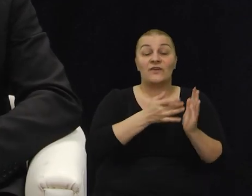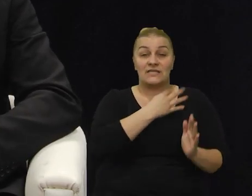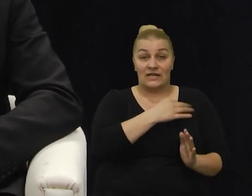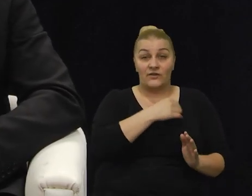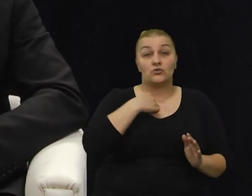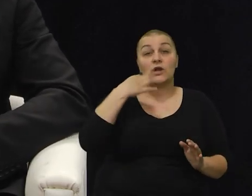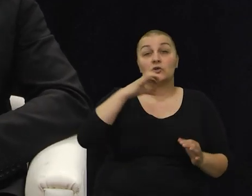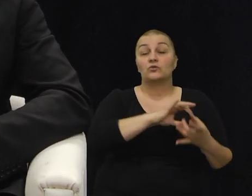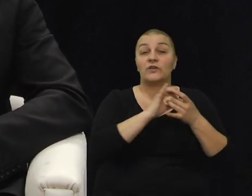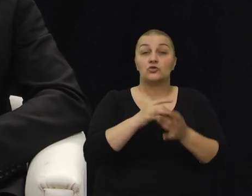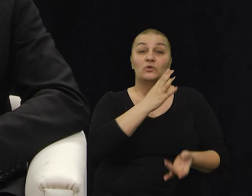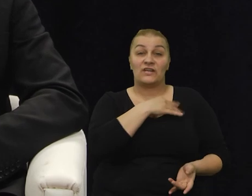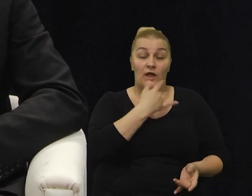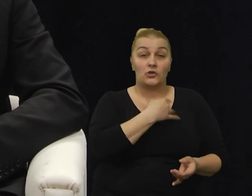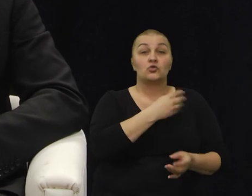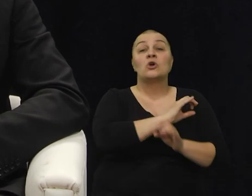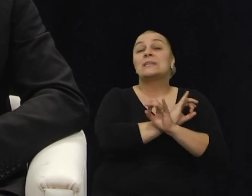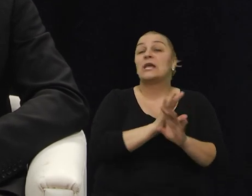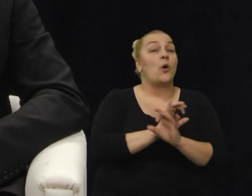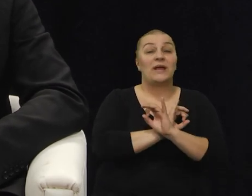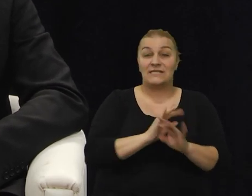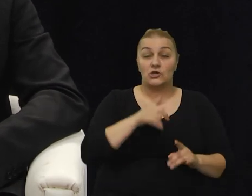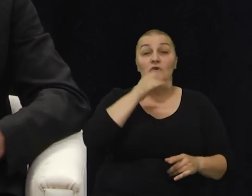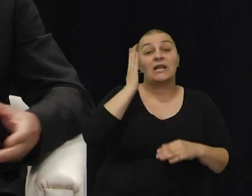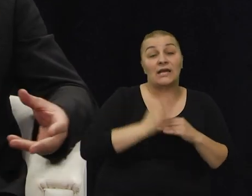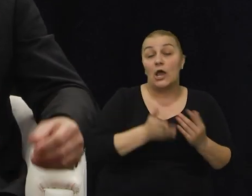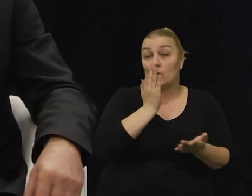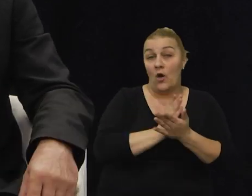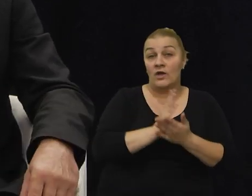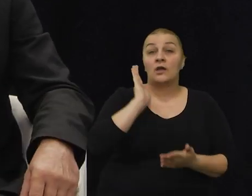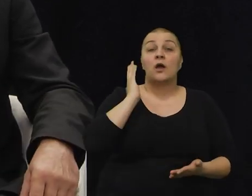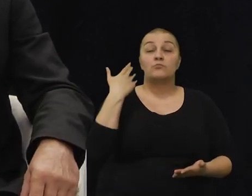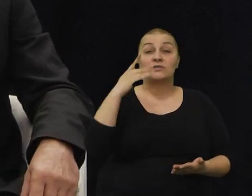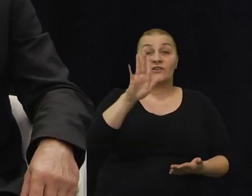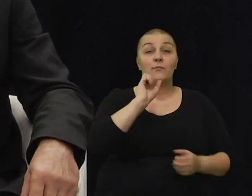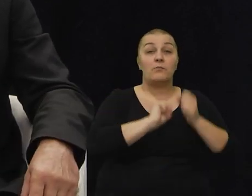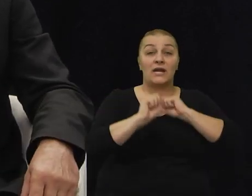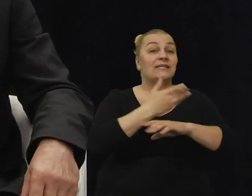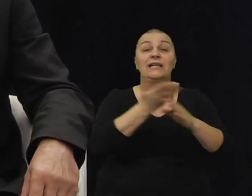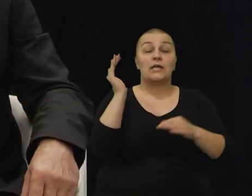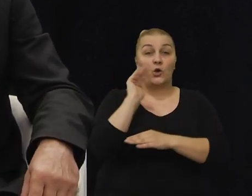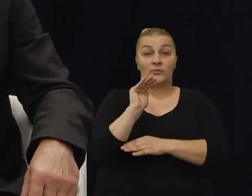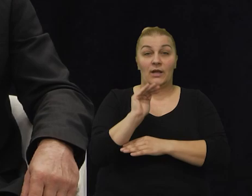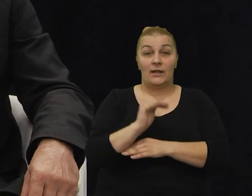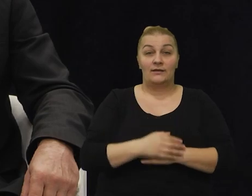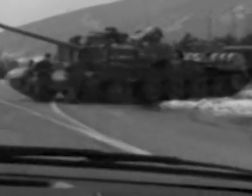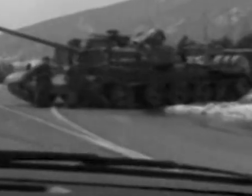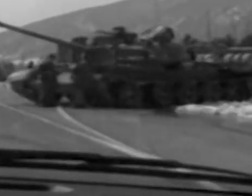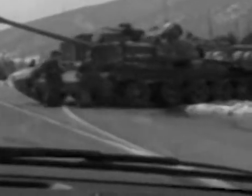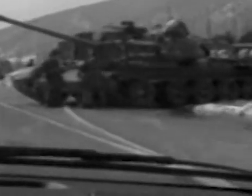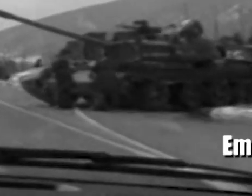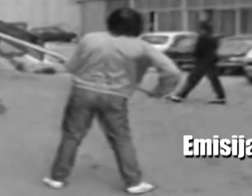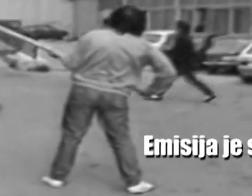sve za Hrvatsku, našu jedinu i vječnu Hrvatsku, nikome ni za što. I na koncu, kao i uvijek, pozdrav vama, dragi hrvatski branitelji, ma gdje god bili.